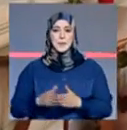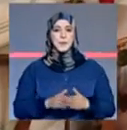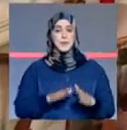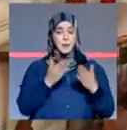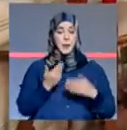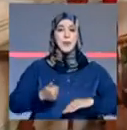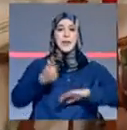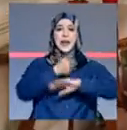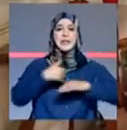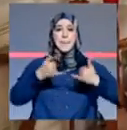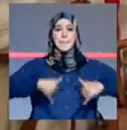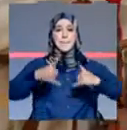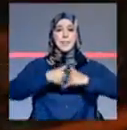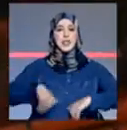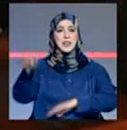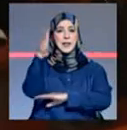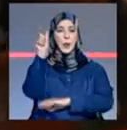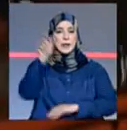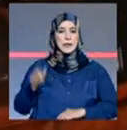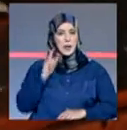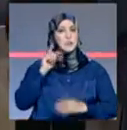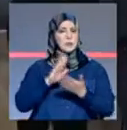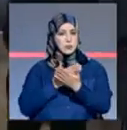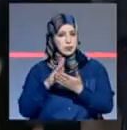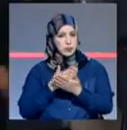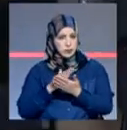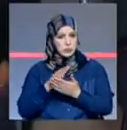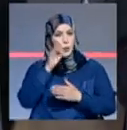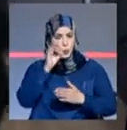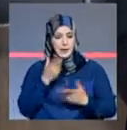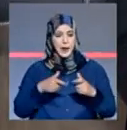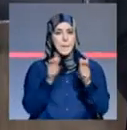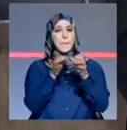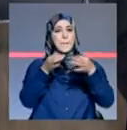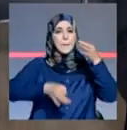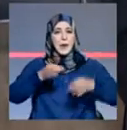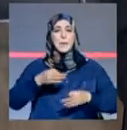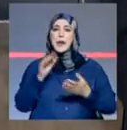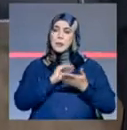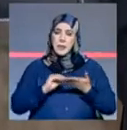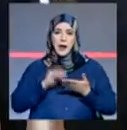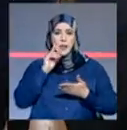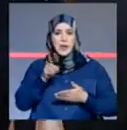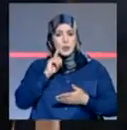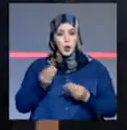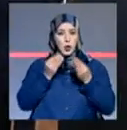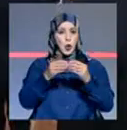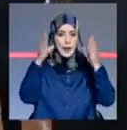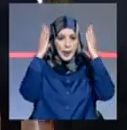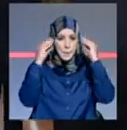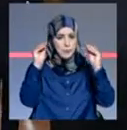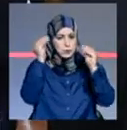وأعرب رئيس مجلس الدولة الإيطالي عن استعداد القائمين على هذه المؤسسة القضائية مواصلة وضع خبرتهم